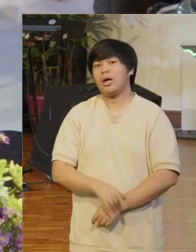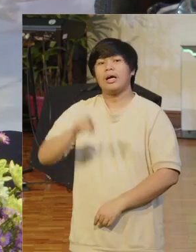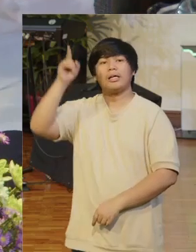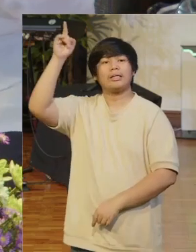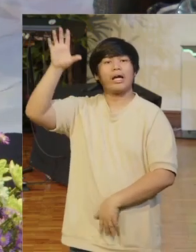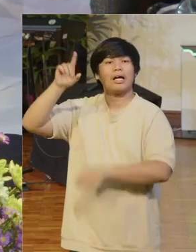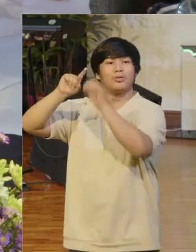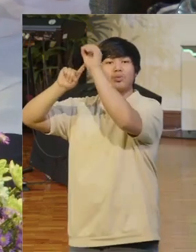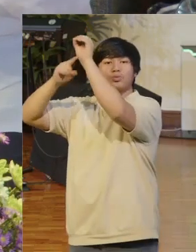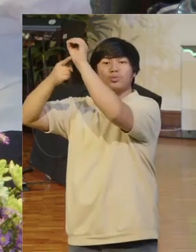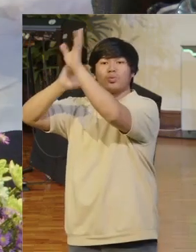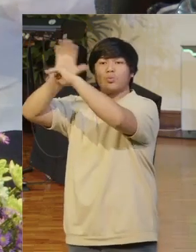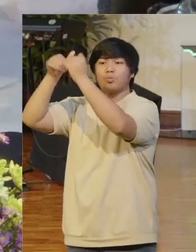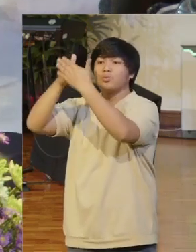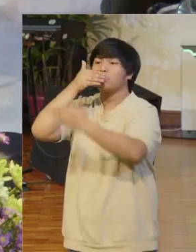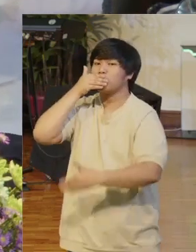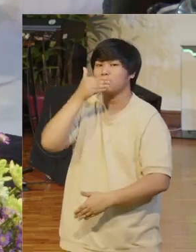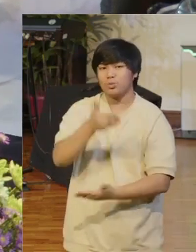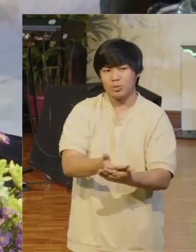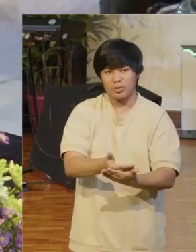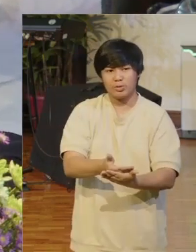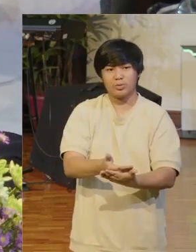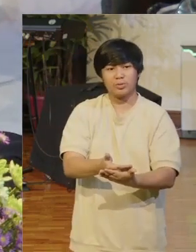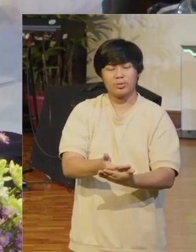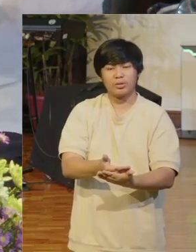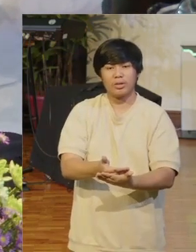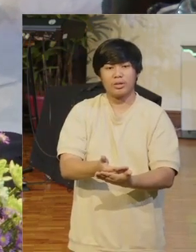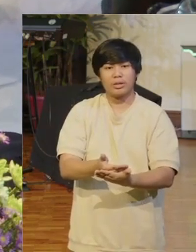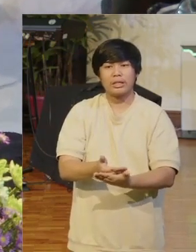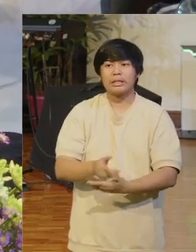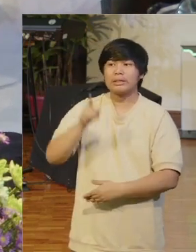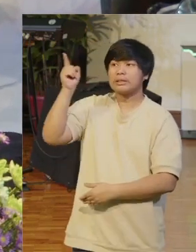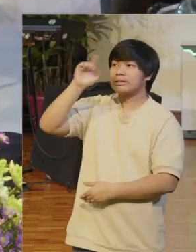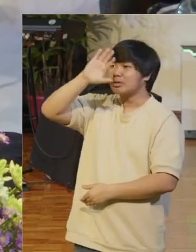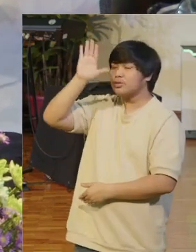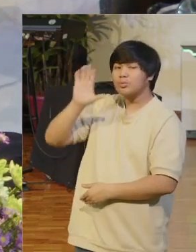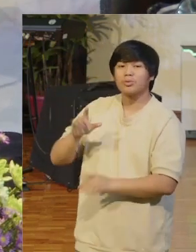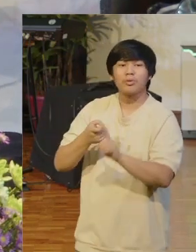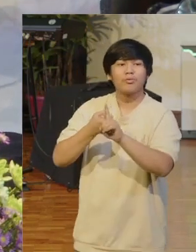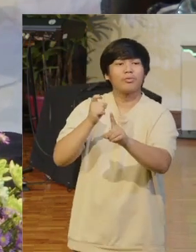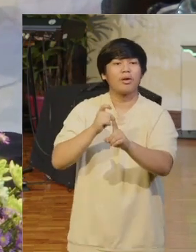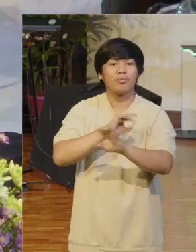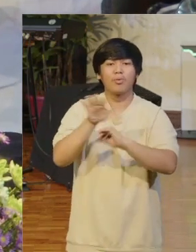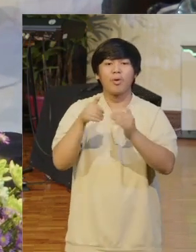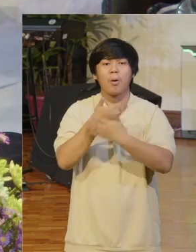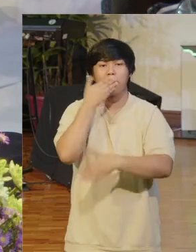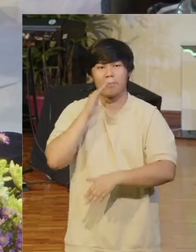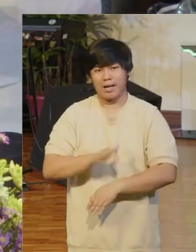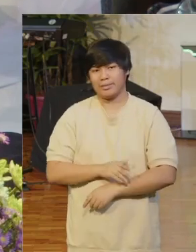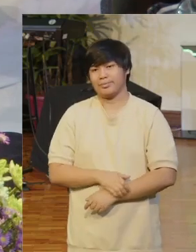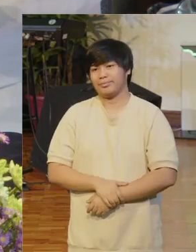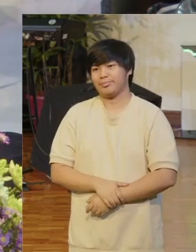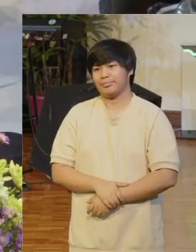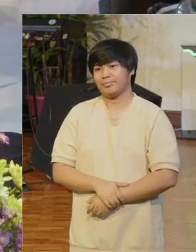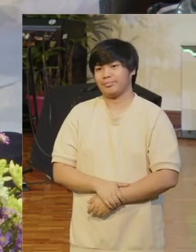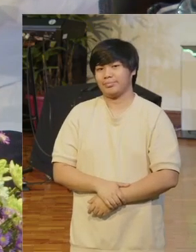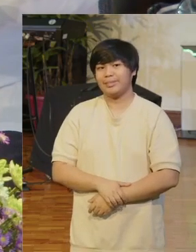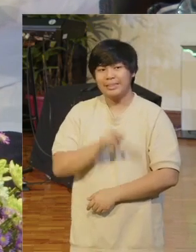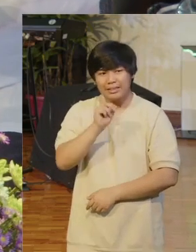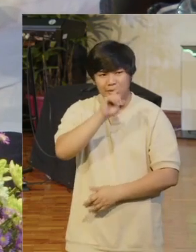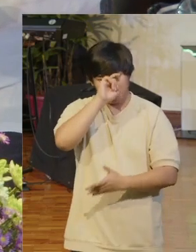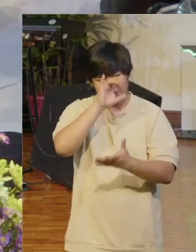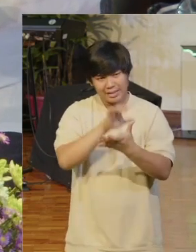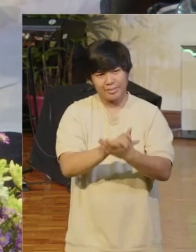ng mabuti, James 1:17, at hindi kailanman pinagmumulan ng kasamaan, James